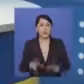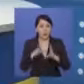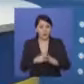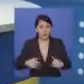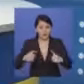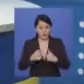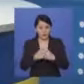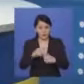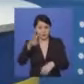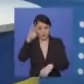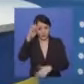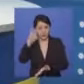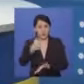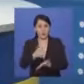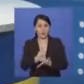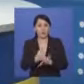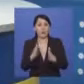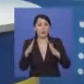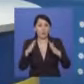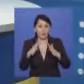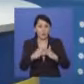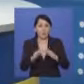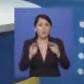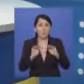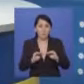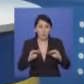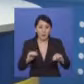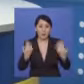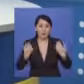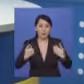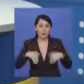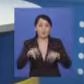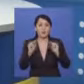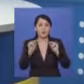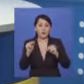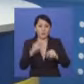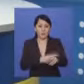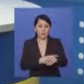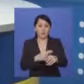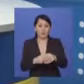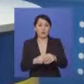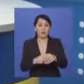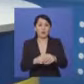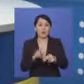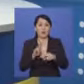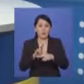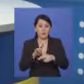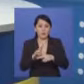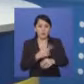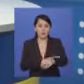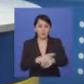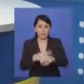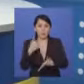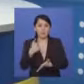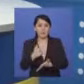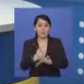Ал отбасы мемлекеттің ажырамас бөлшегі. Шаңырақта балалардың бойында адалдық және парасаттылық қасиеттерін оятып, қалыптастыру бұл тәрбиенің